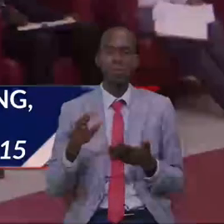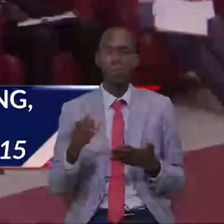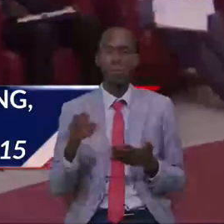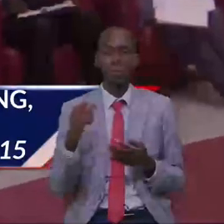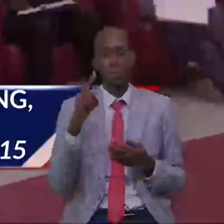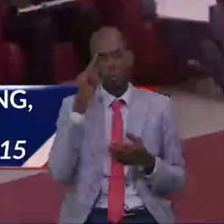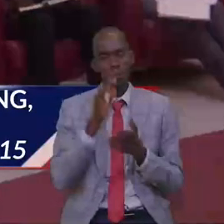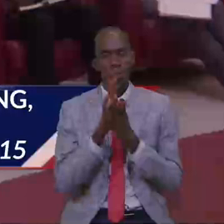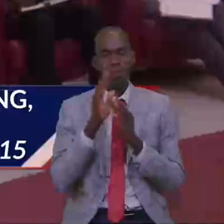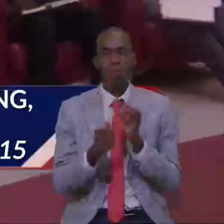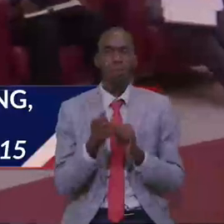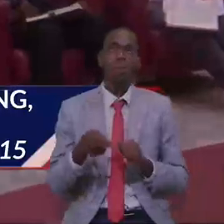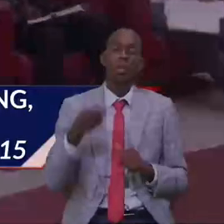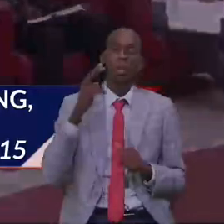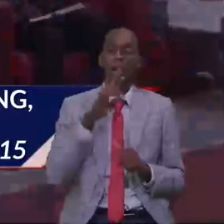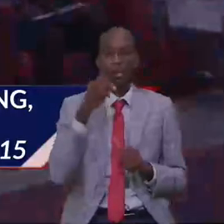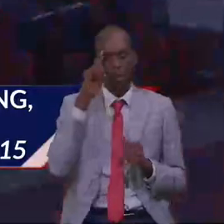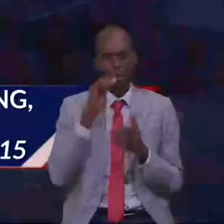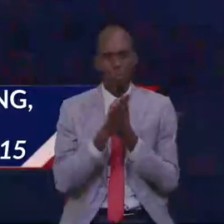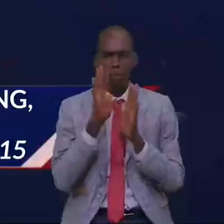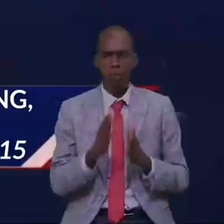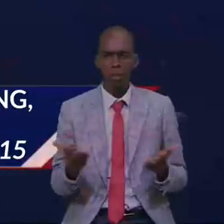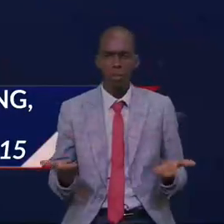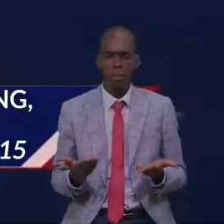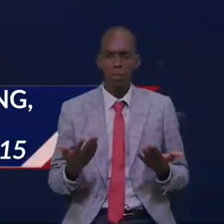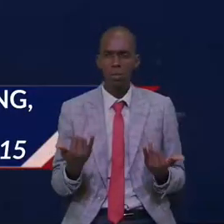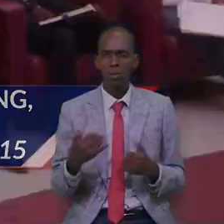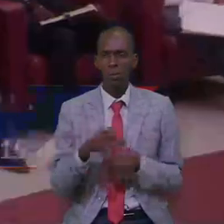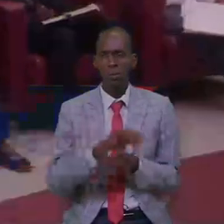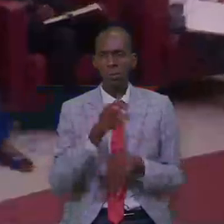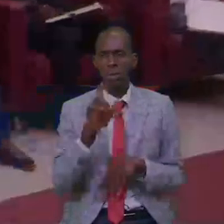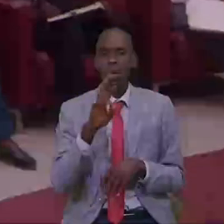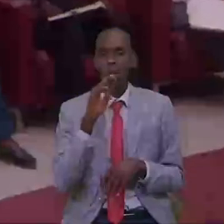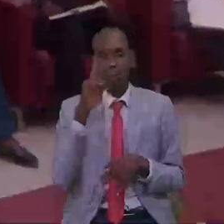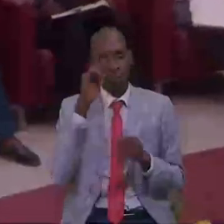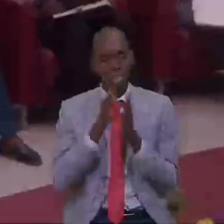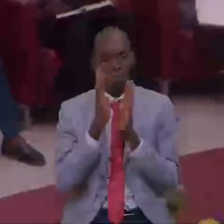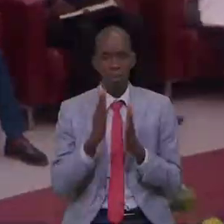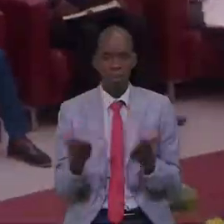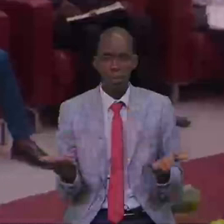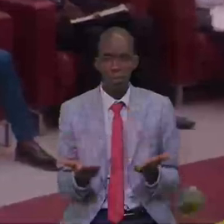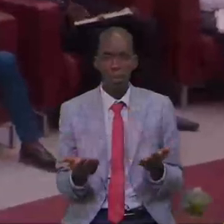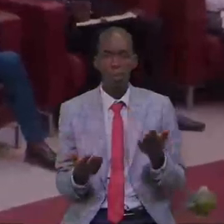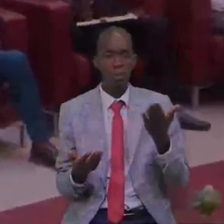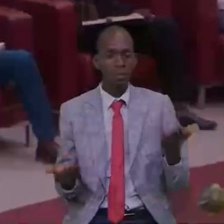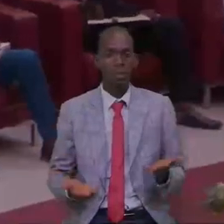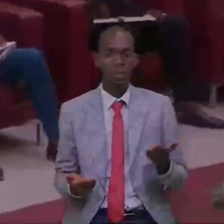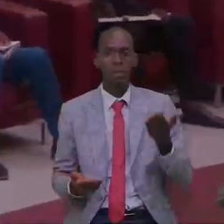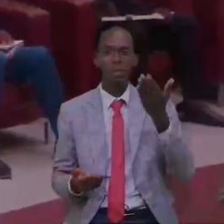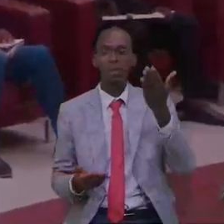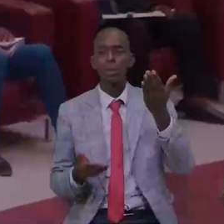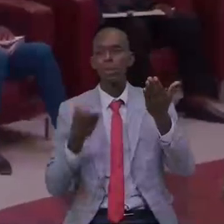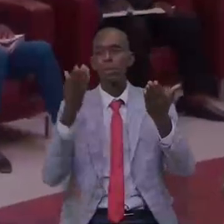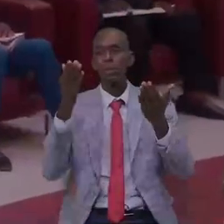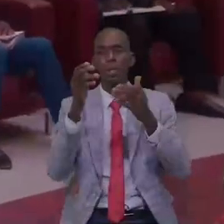Y a-t-il des saints ici ce jour? Y a-t-il des saints ici ce jour? Ici, là-bas et